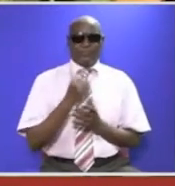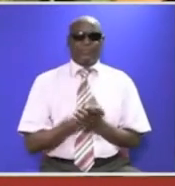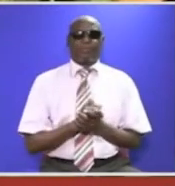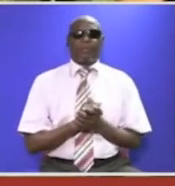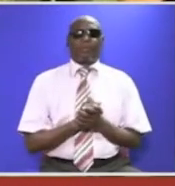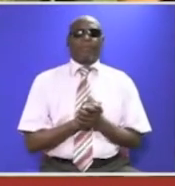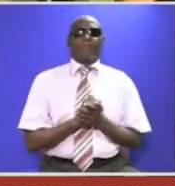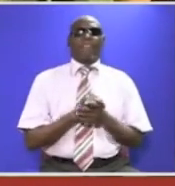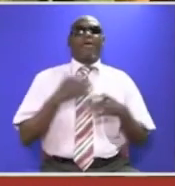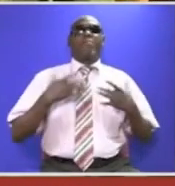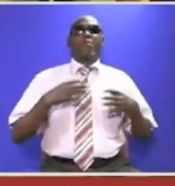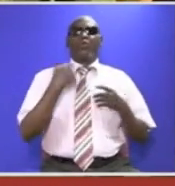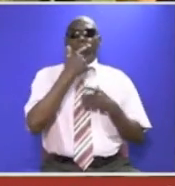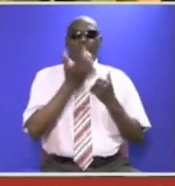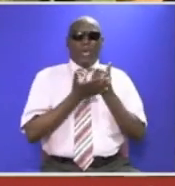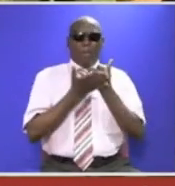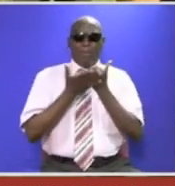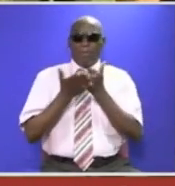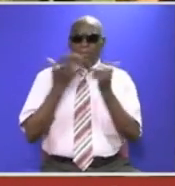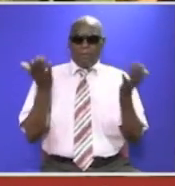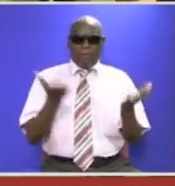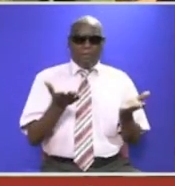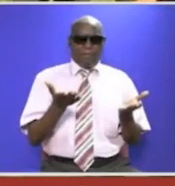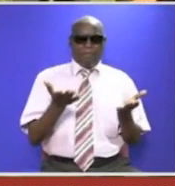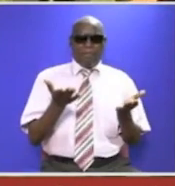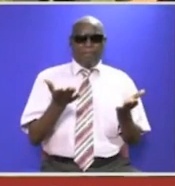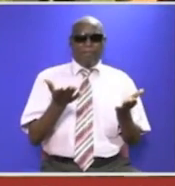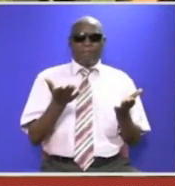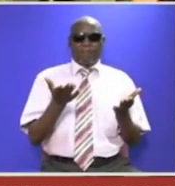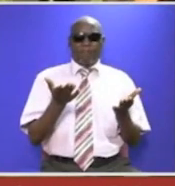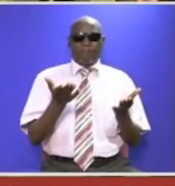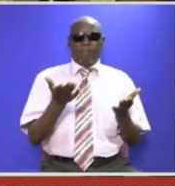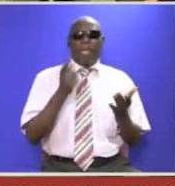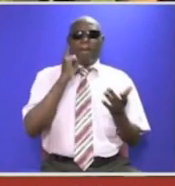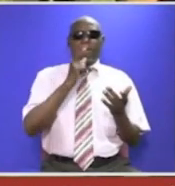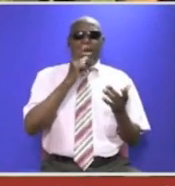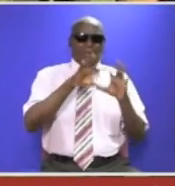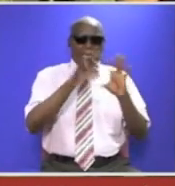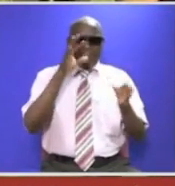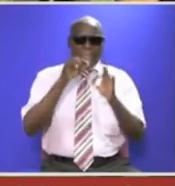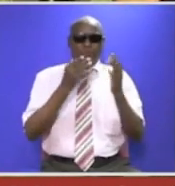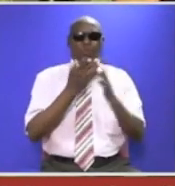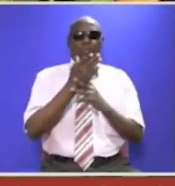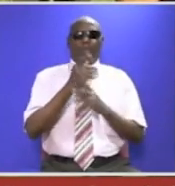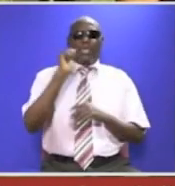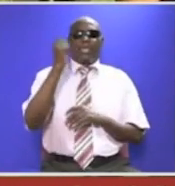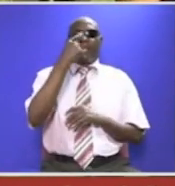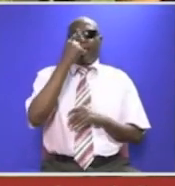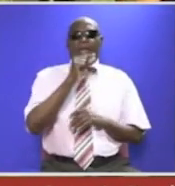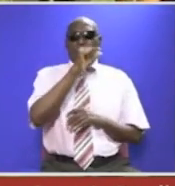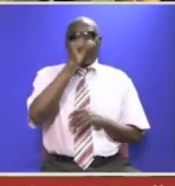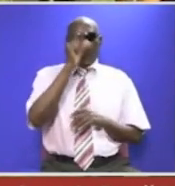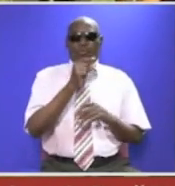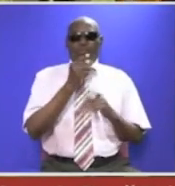hawa watu ambao tusaidia hapa lazima wawe wamekuwa assessed by Kenya Red Cross na pia na the